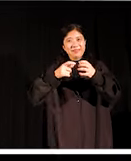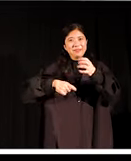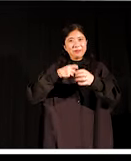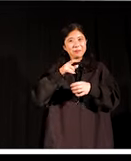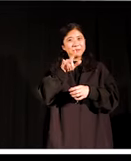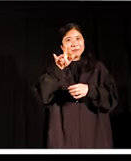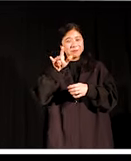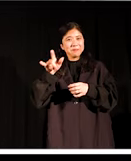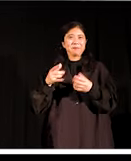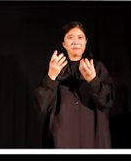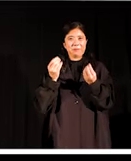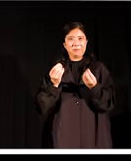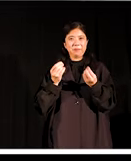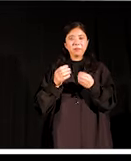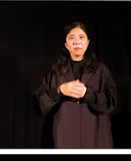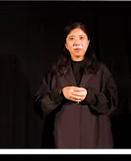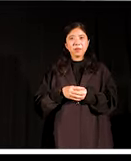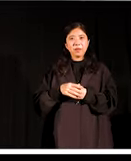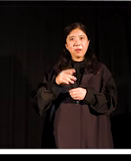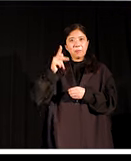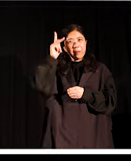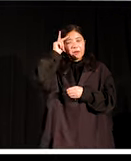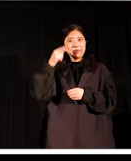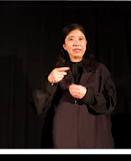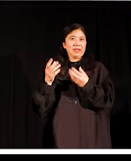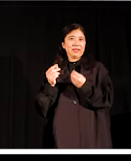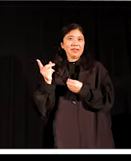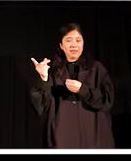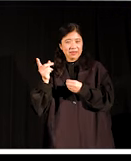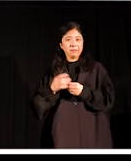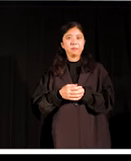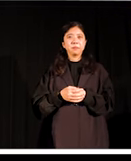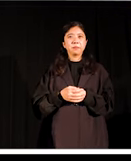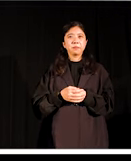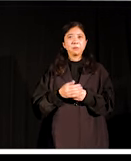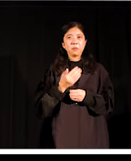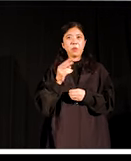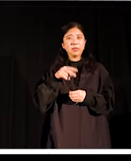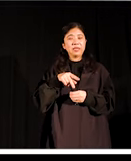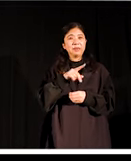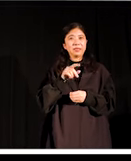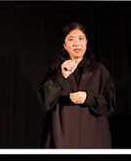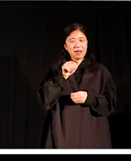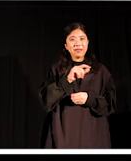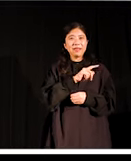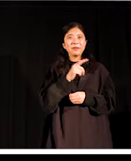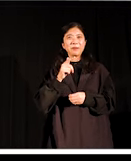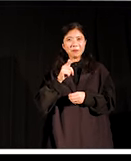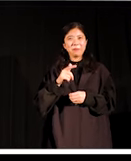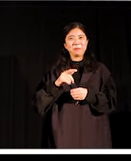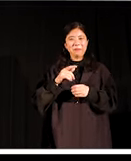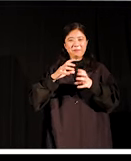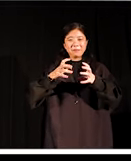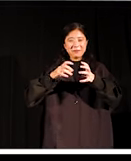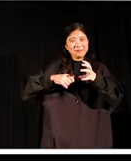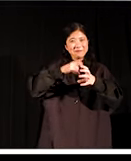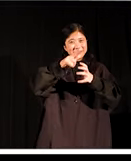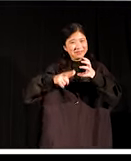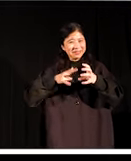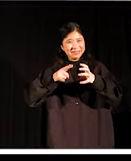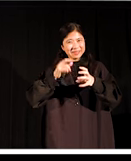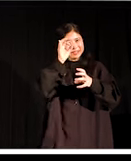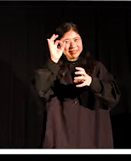まペルのマチュピチュですとかうんあとはボリビアの入子とかあとまイースター島とかあの色々行ってもうやりたいこと